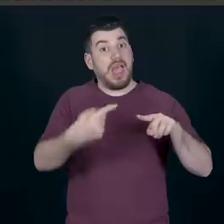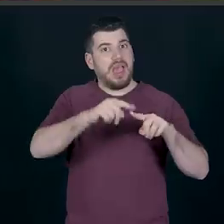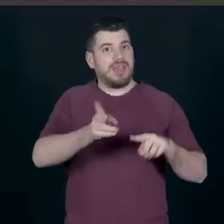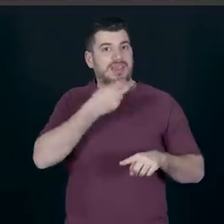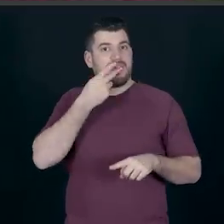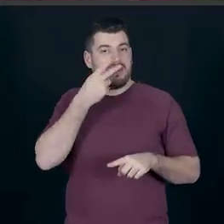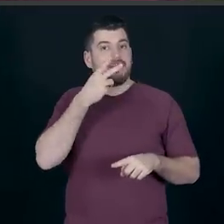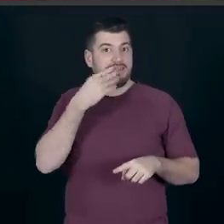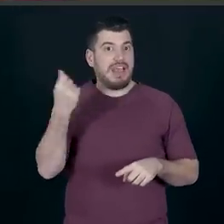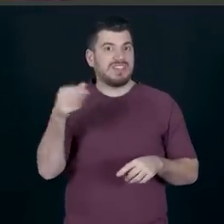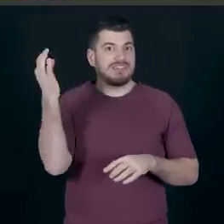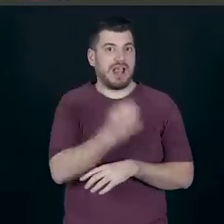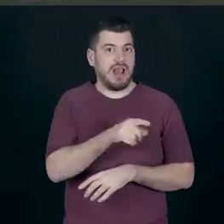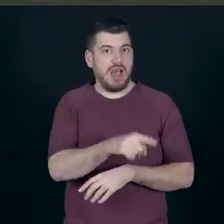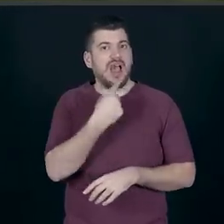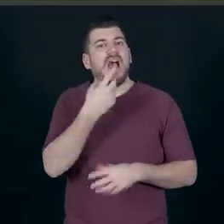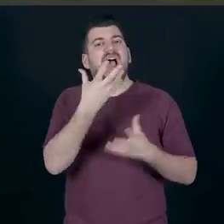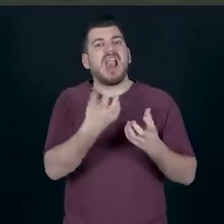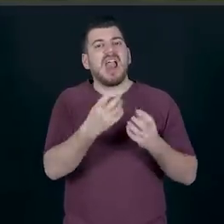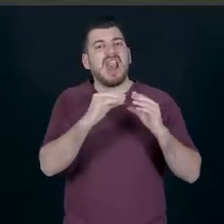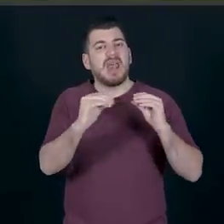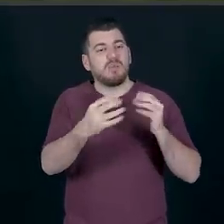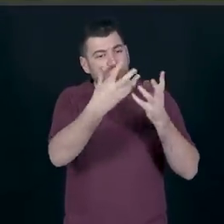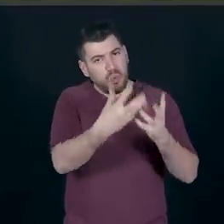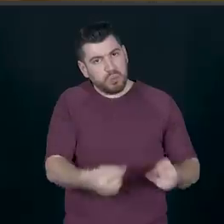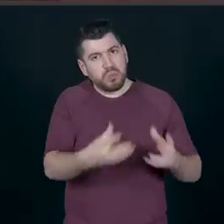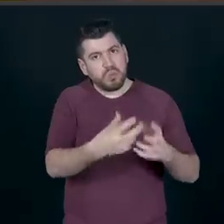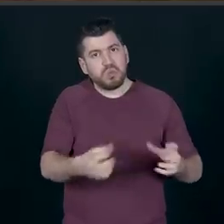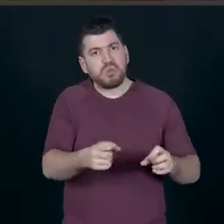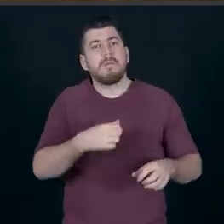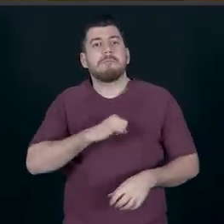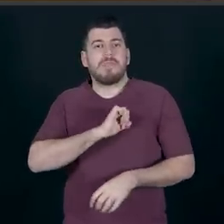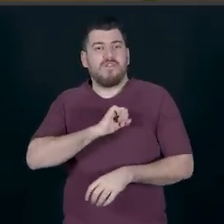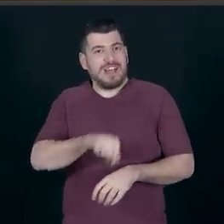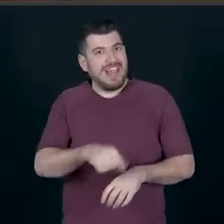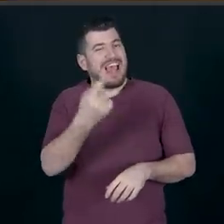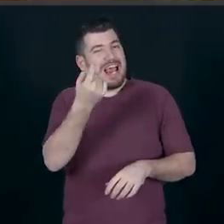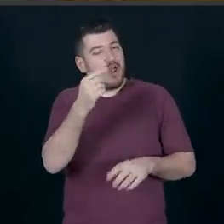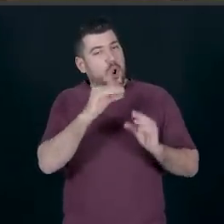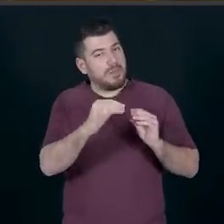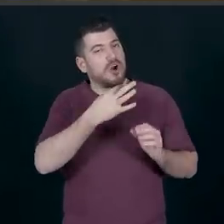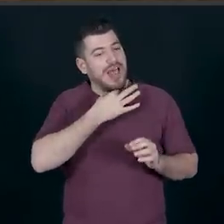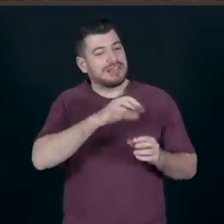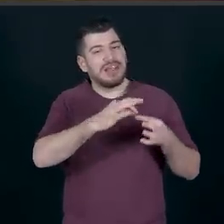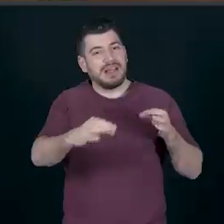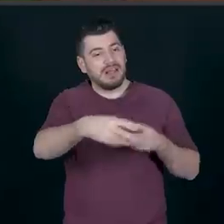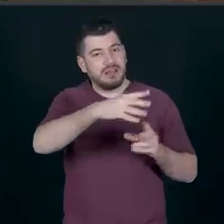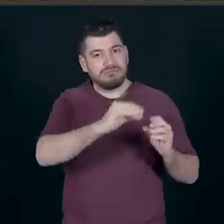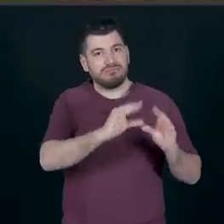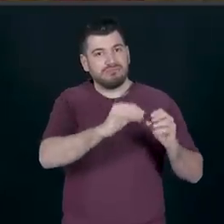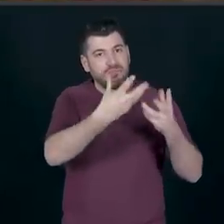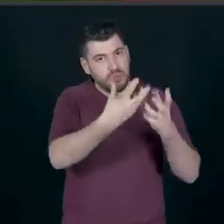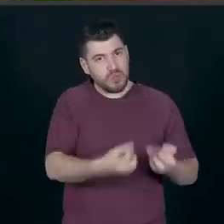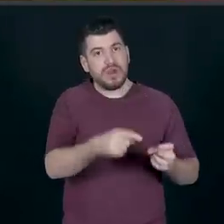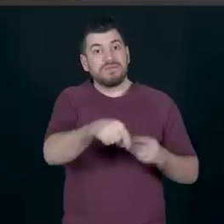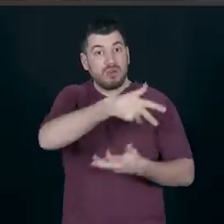περισσότερο λίπος θα φύγει κάτω, οπότε μην σας φοβίζει, αλλά θα πάρει ακόμα περισσότερο γεύση το ζυμαρικό από το μπέικον. Λοιπόν, ανακατεύω αυτά τα δύο μεταξύ τους, το μπέικον μαζί με τα